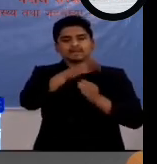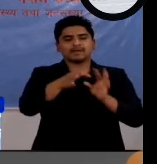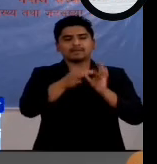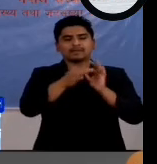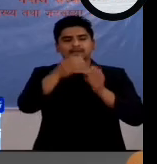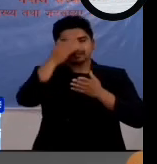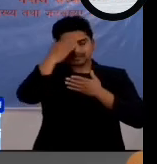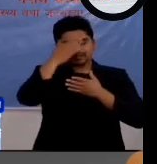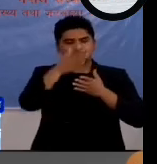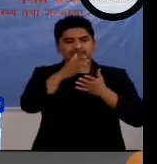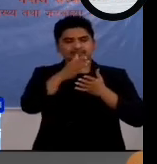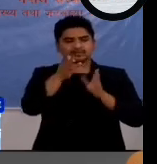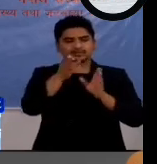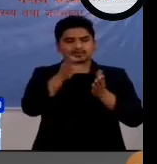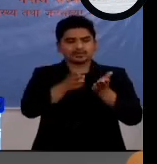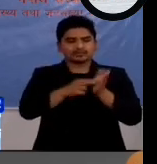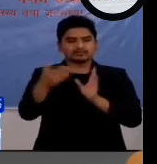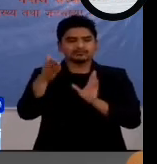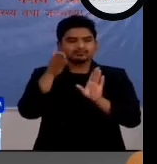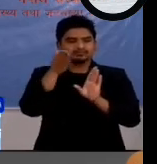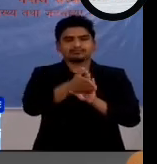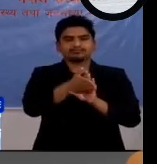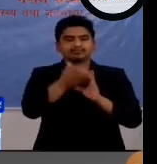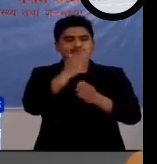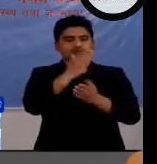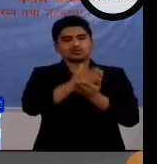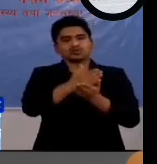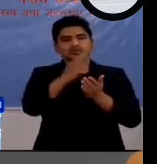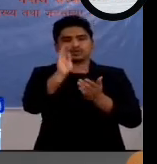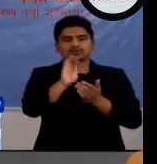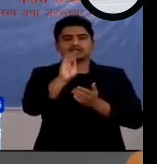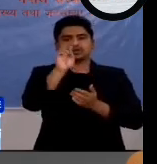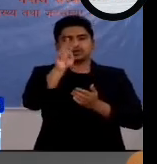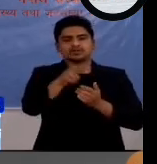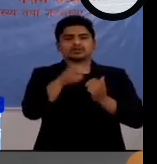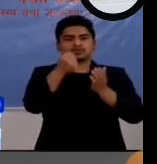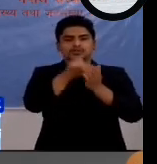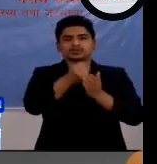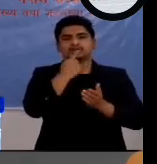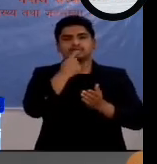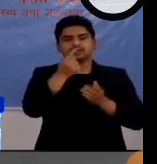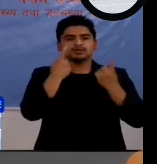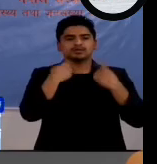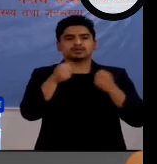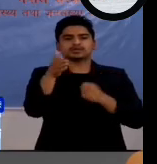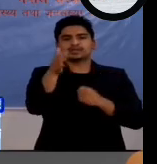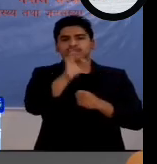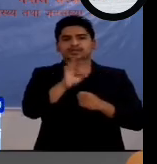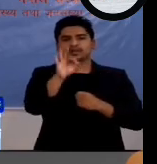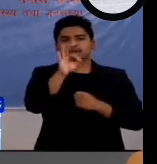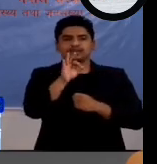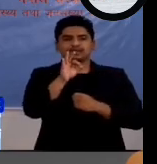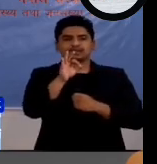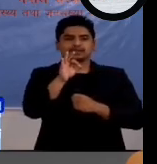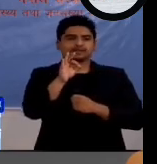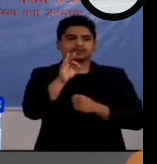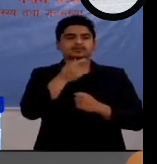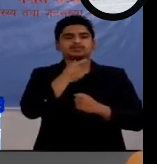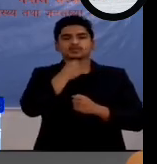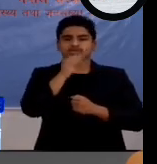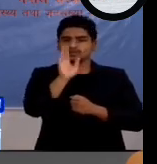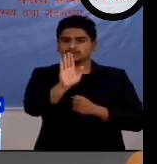मिलेर संक्रमण चाहिँ थप भित्रिनबाट रोक्न सक्ने स्थितिमा पुग्छौं भन्ने स्वास्थ्य तथा जनसंख्या